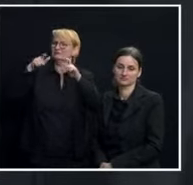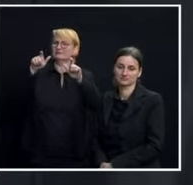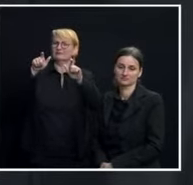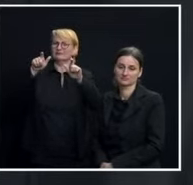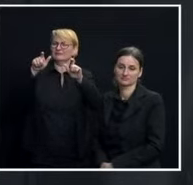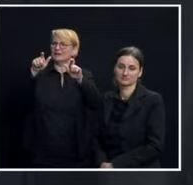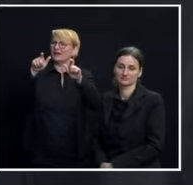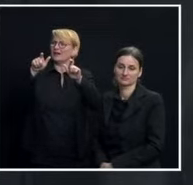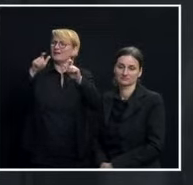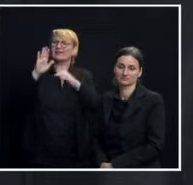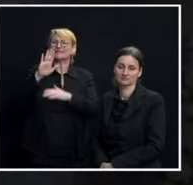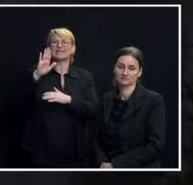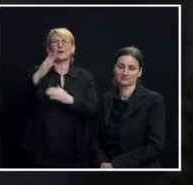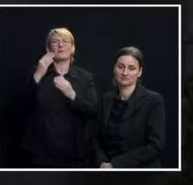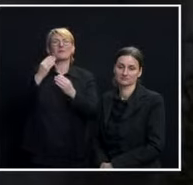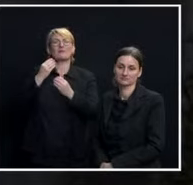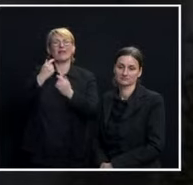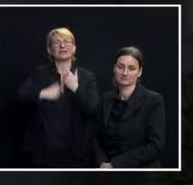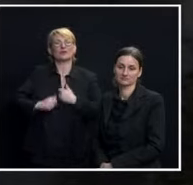Erinnerung wachzuhalten?